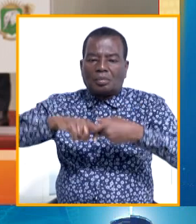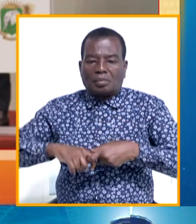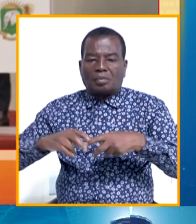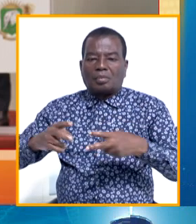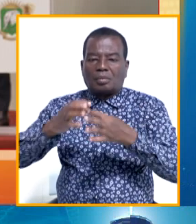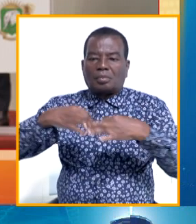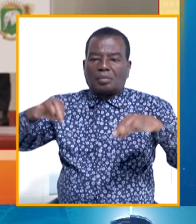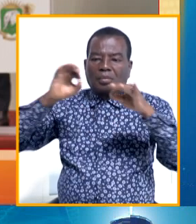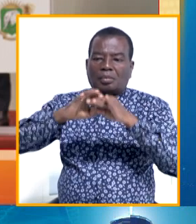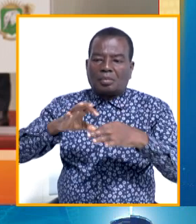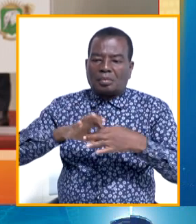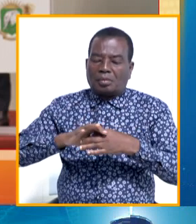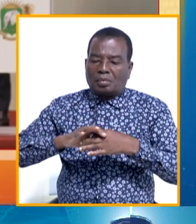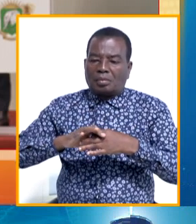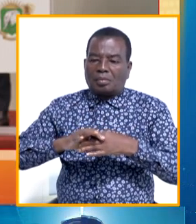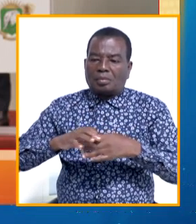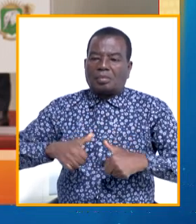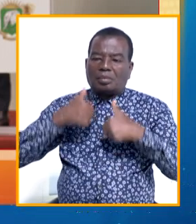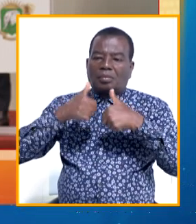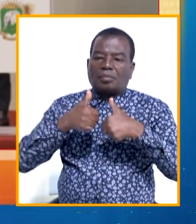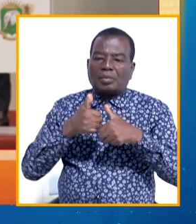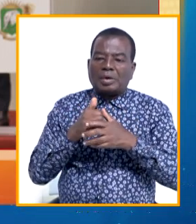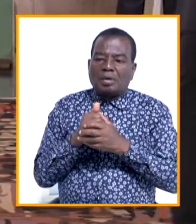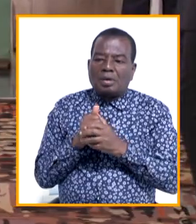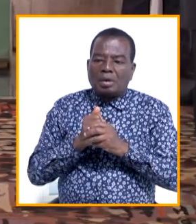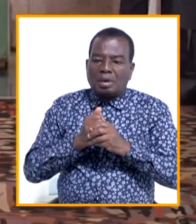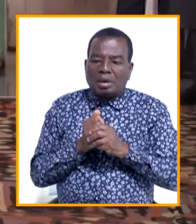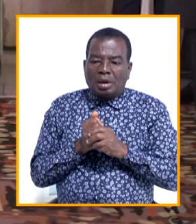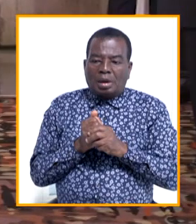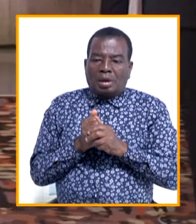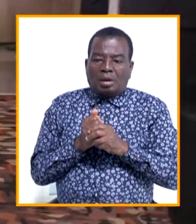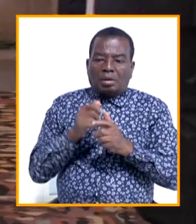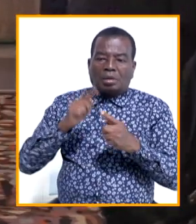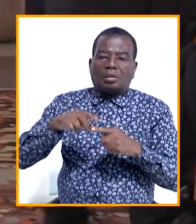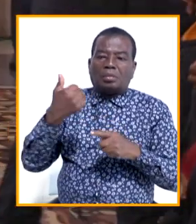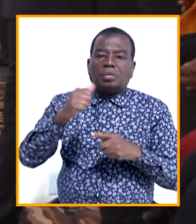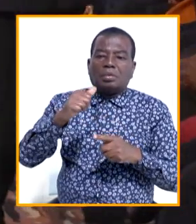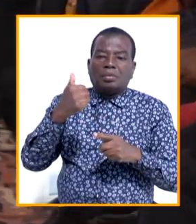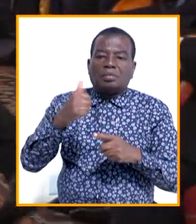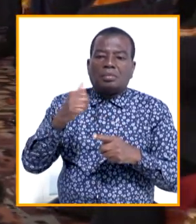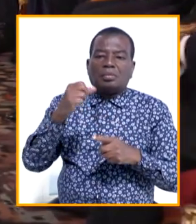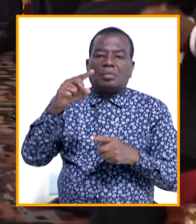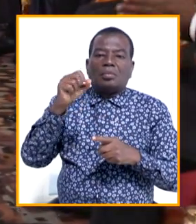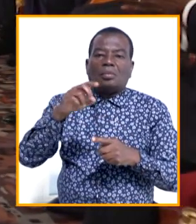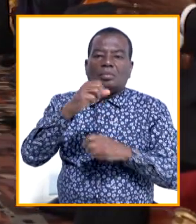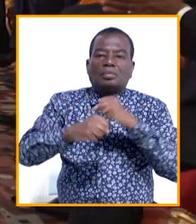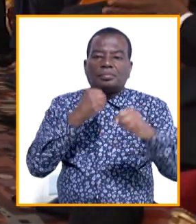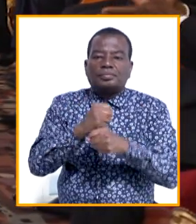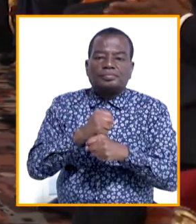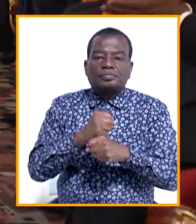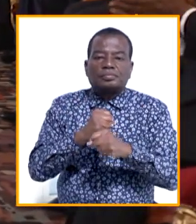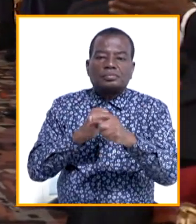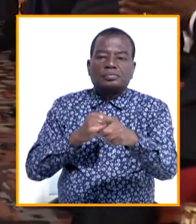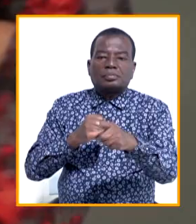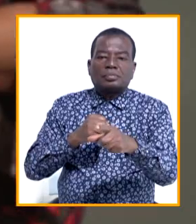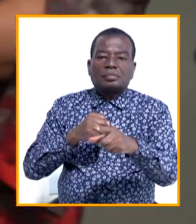l'excellence c'est ce que nous dit Alexis WRA à 11 ans George Antoine balamo vient de